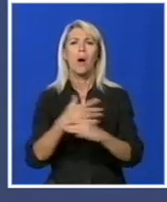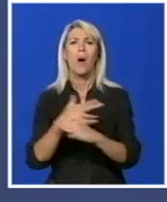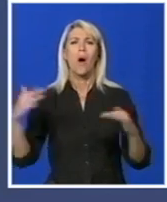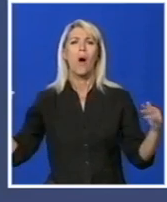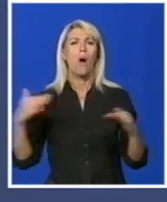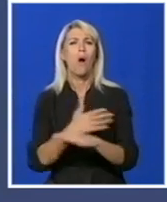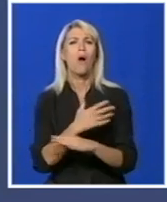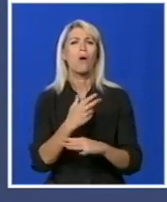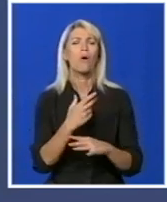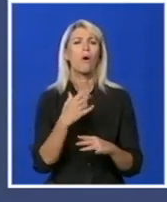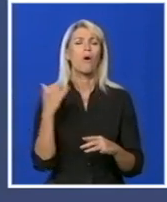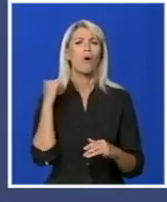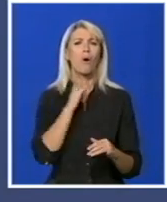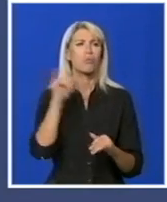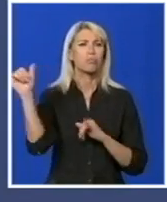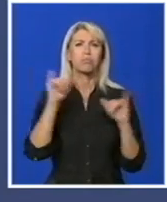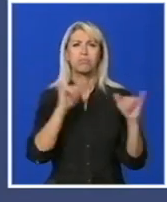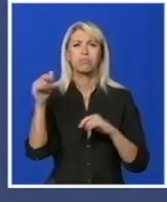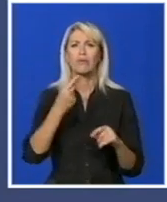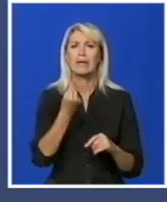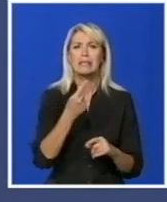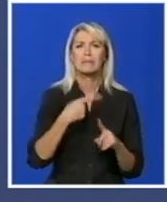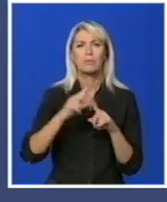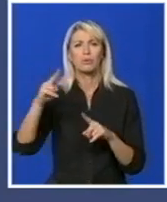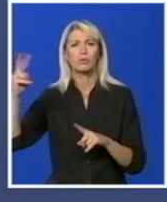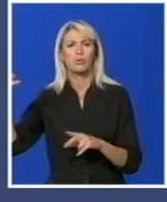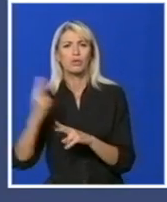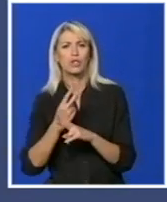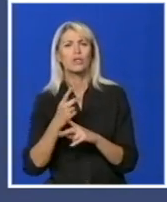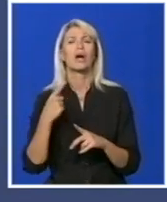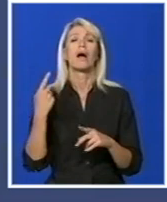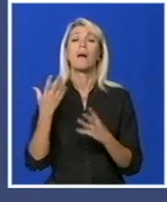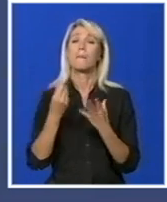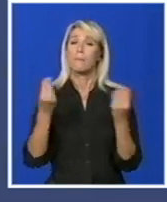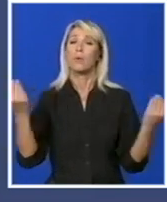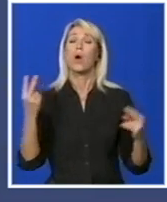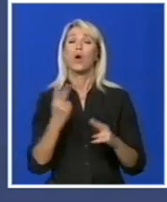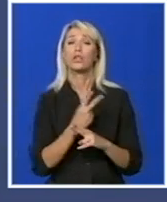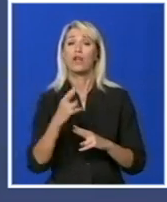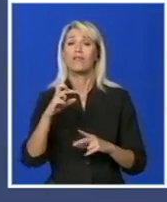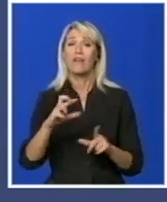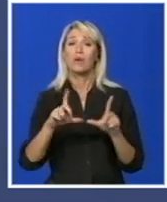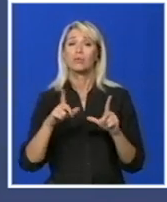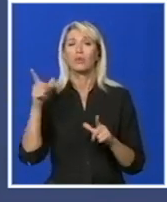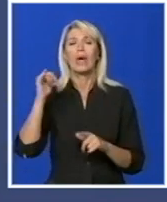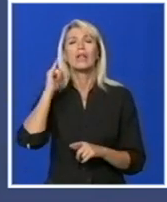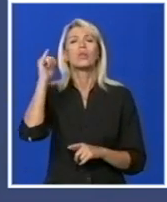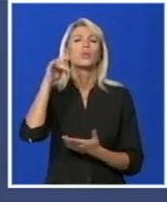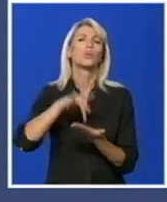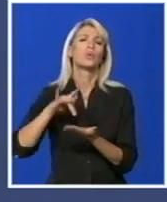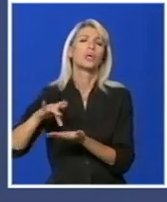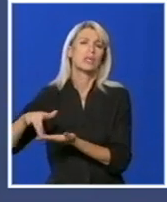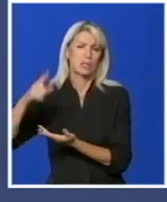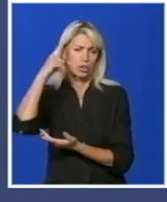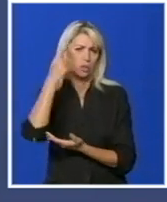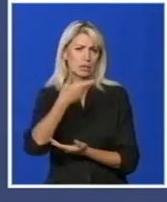Srbije i ostalih zemalja i veliki broj zemalja i Evropske unije i tih turističkih destinacija, i sami